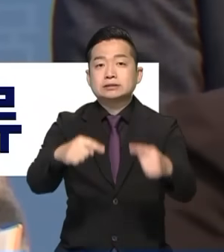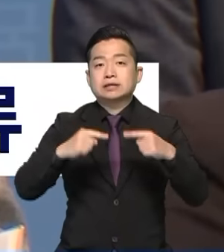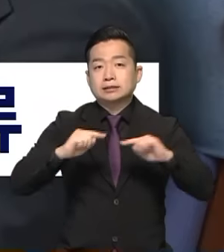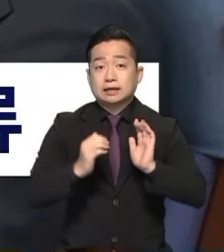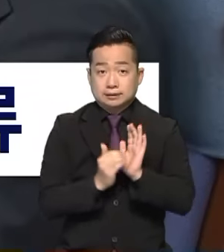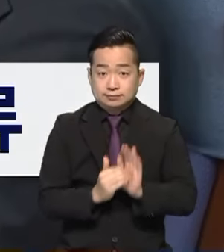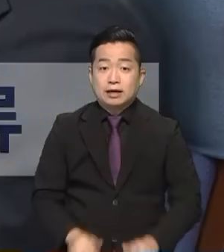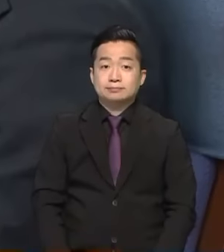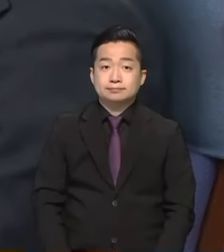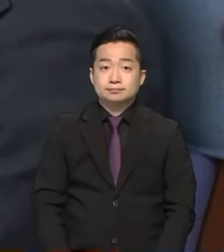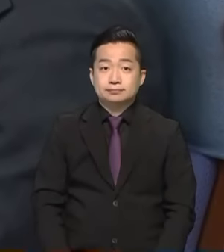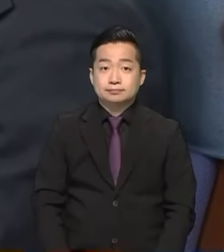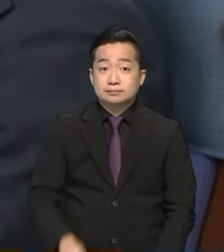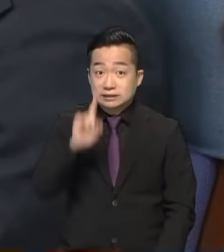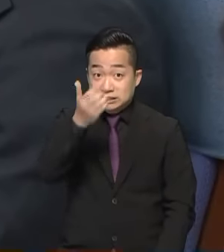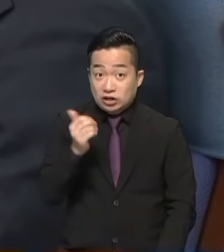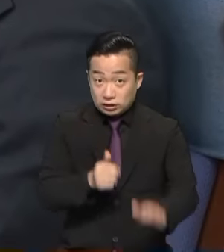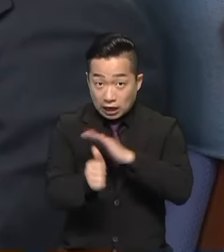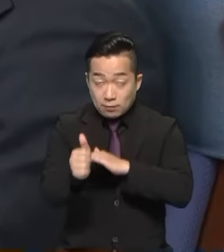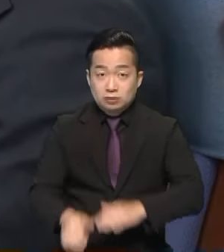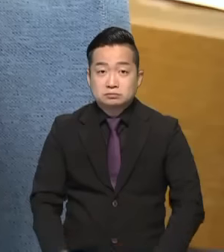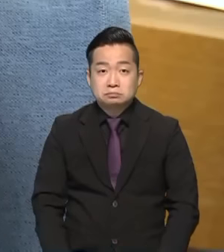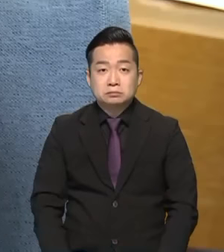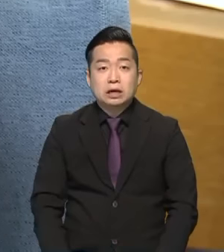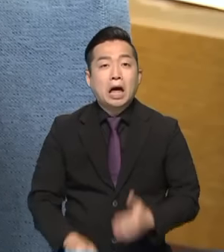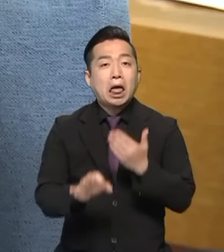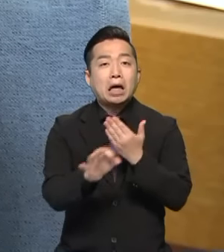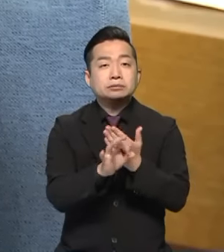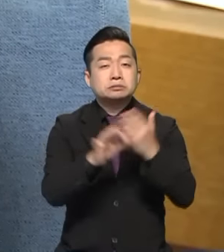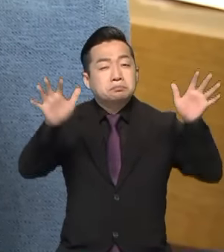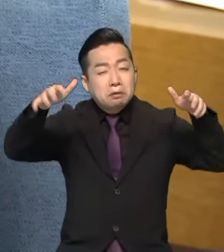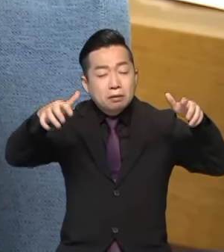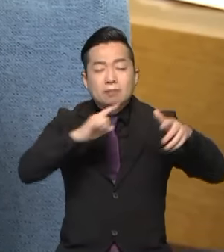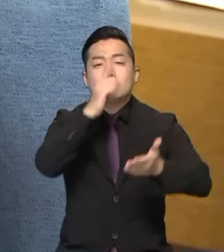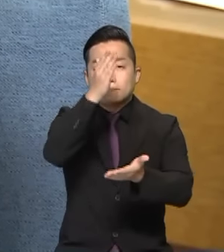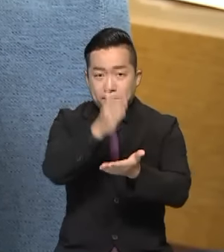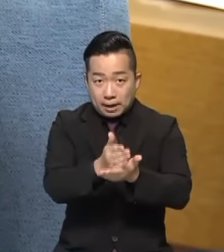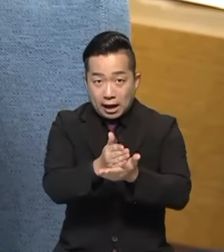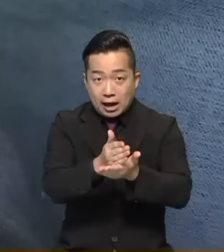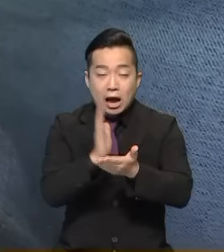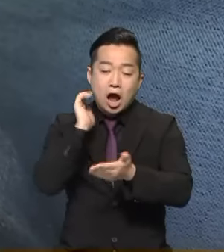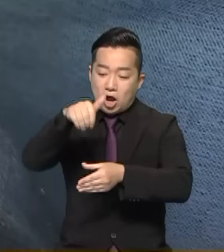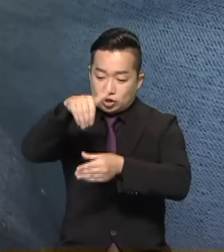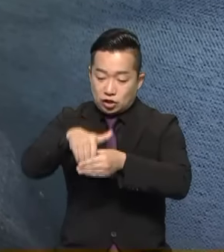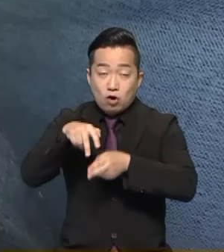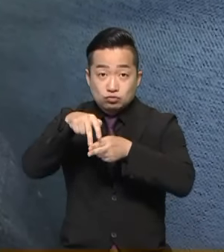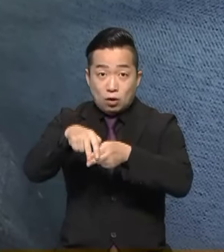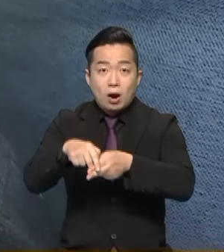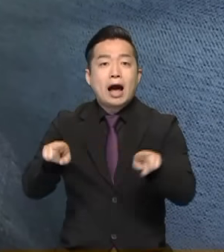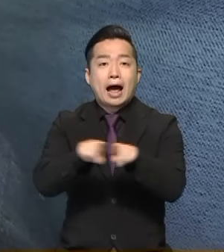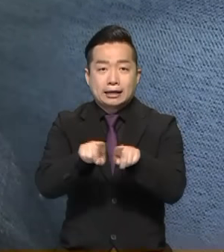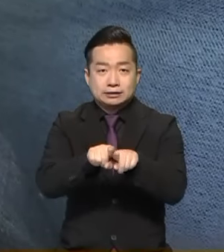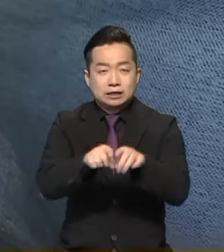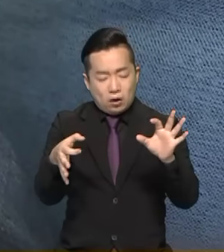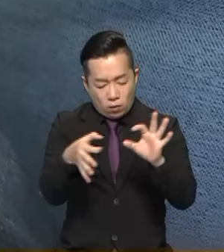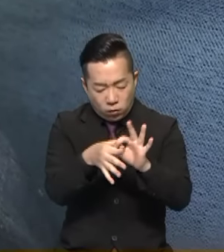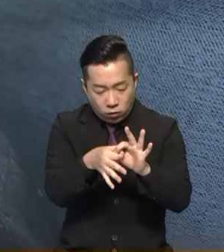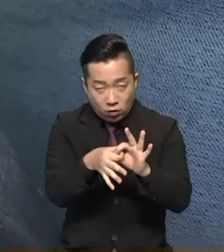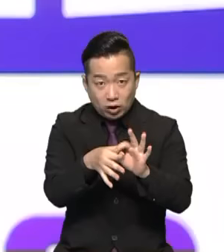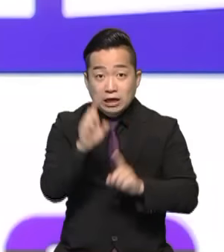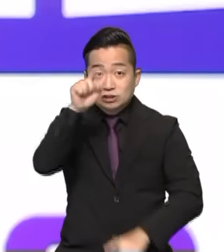합류했습니다. 이 전 대표는 이른바 떴다방이 돼선 안 된다며 대선까지 동행해야 한다는 이준석 전 대표 제안에